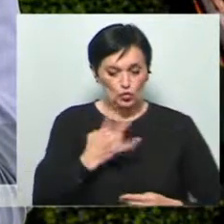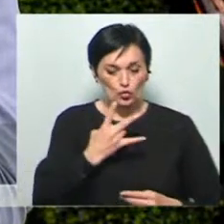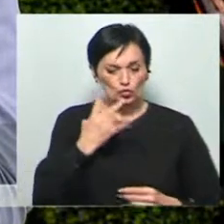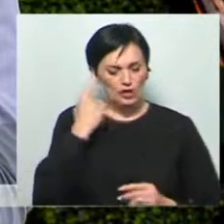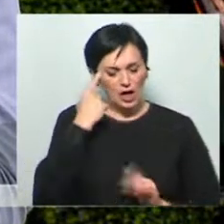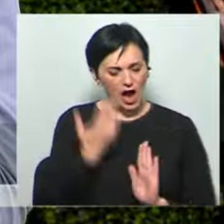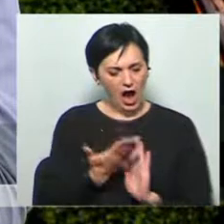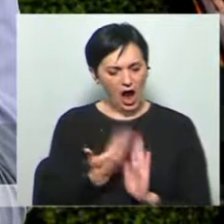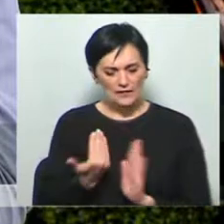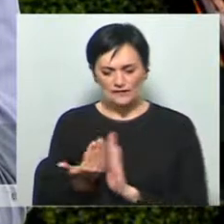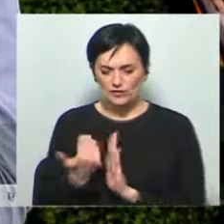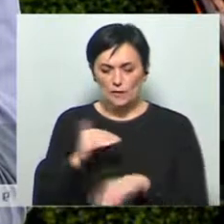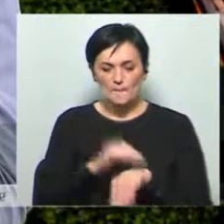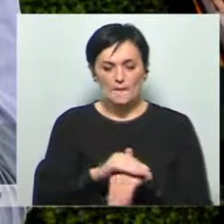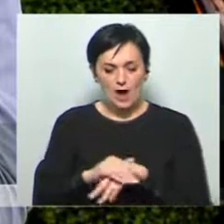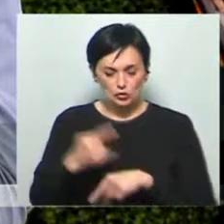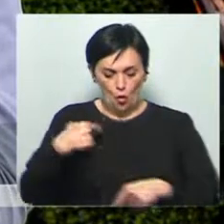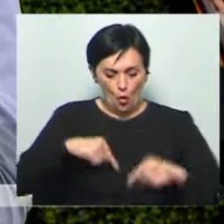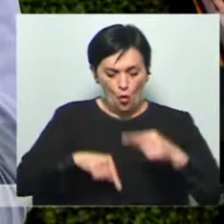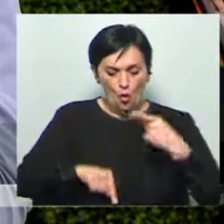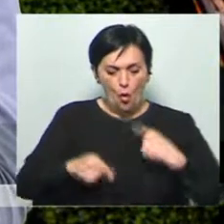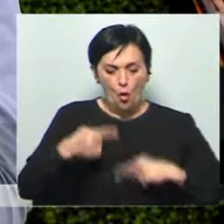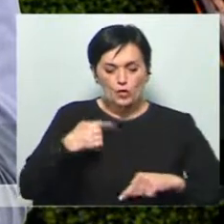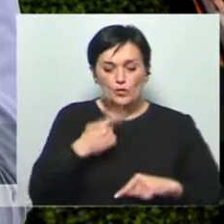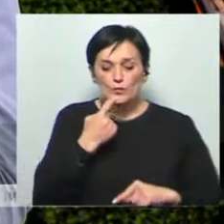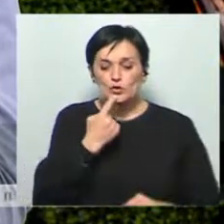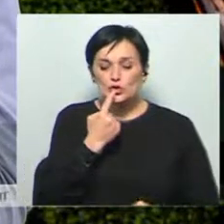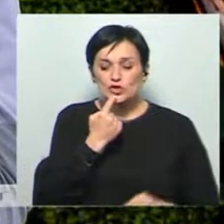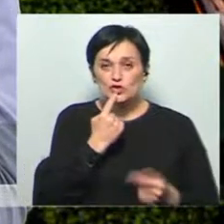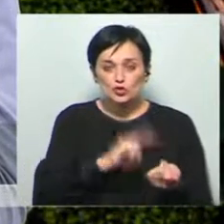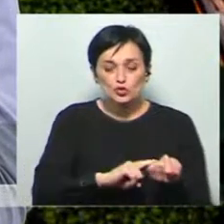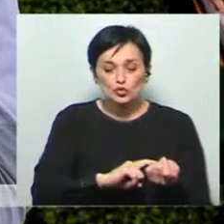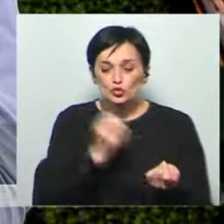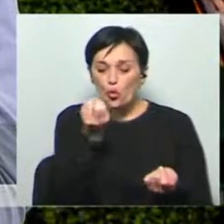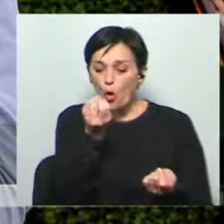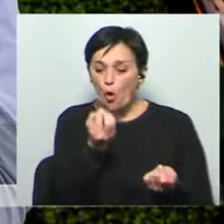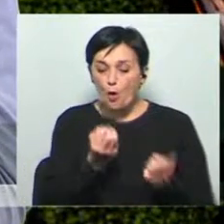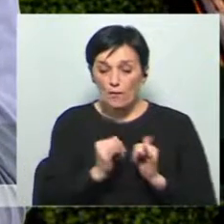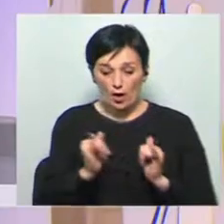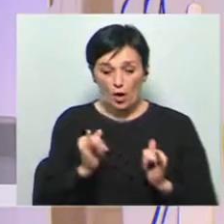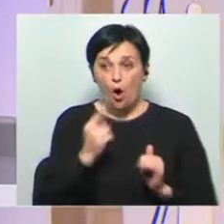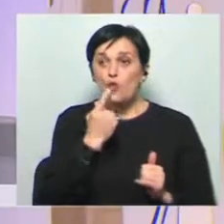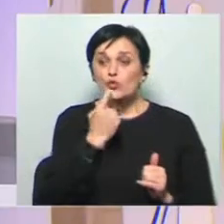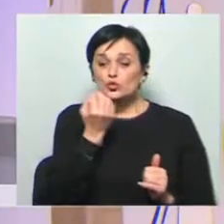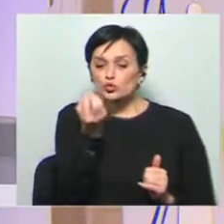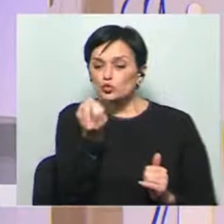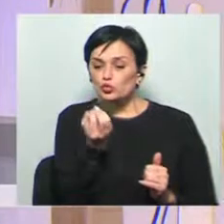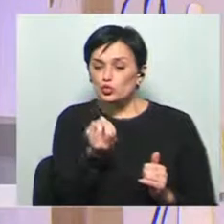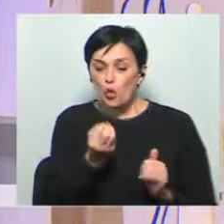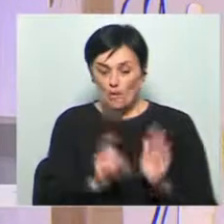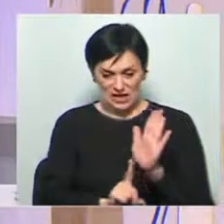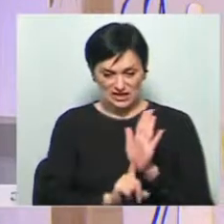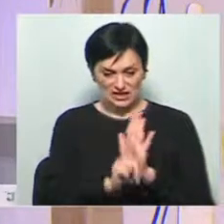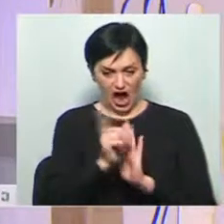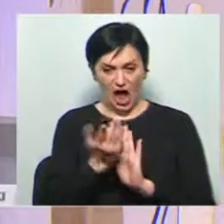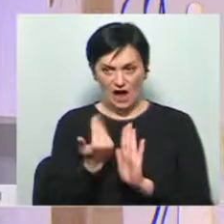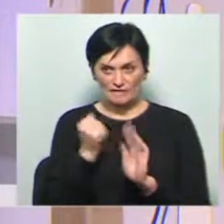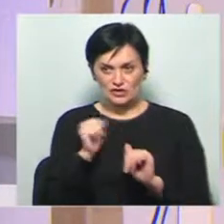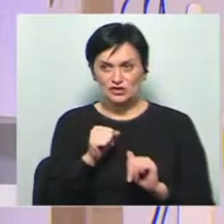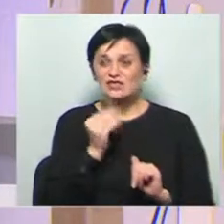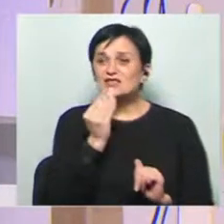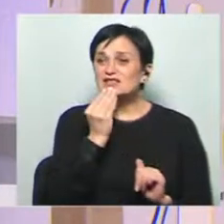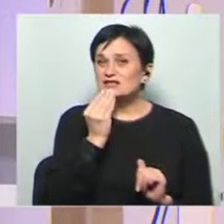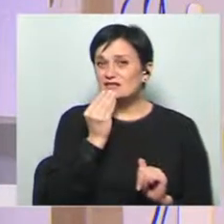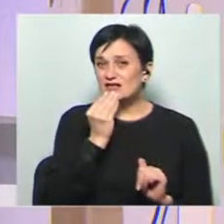ავირიდეთ ყველა ეს ფაქტორი, რომელიც ორგანიზმს განაწყობს თრომბოზის განვითარებას. ანუ თრომბები შეგვიძლია თავიდან ავირიდოთ. აი ამ, თქვათ, კვების